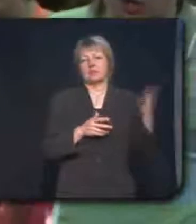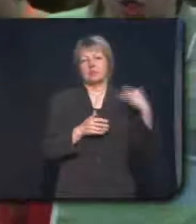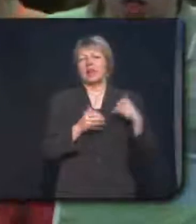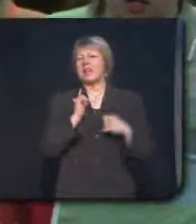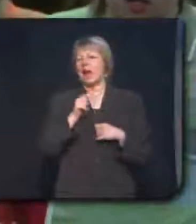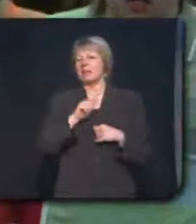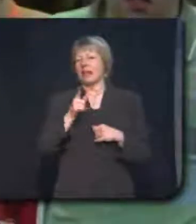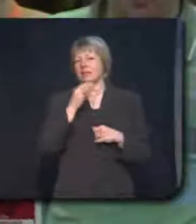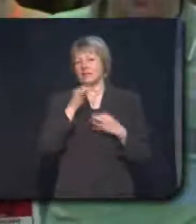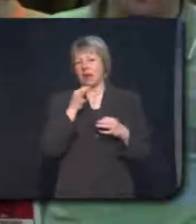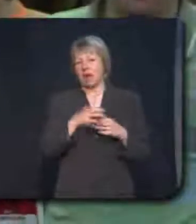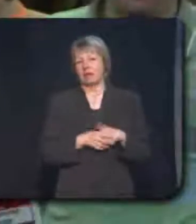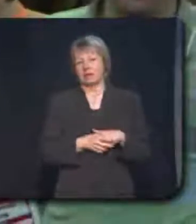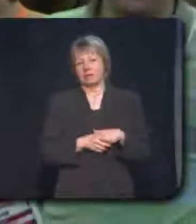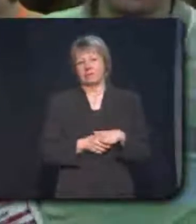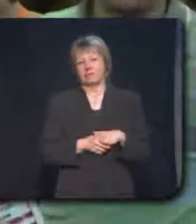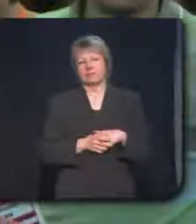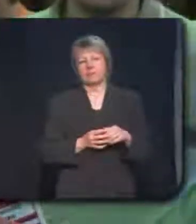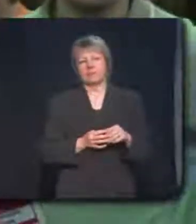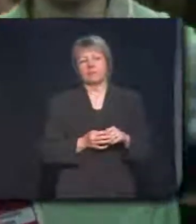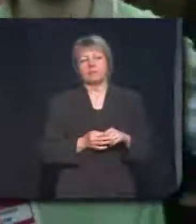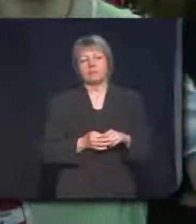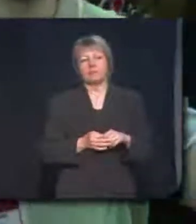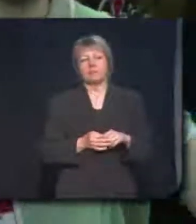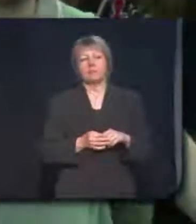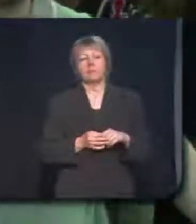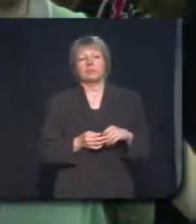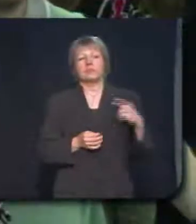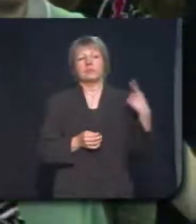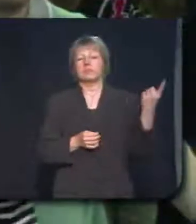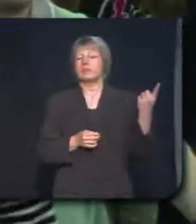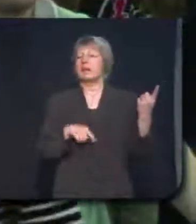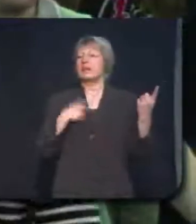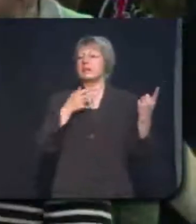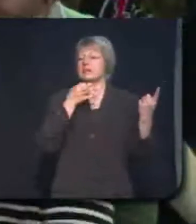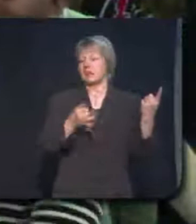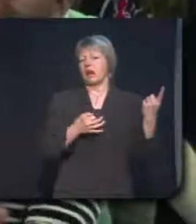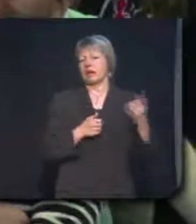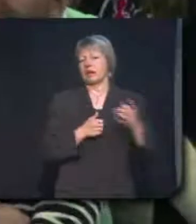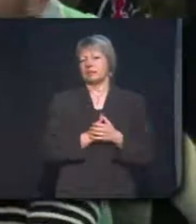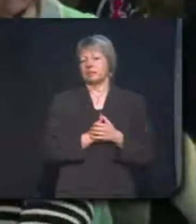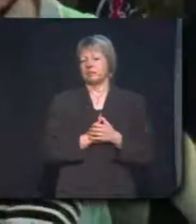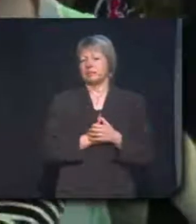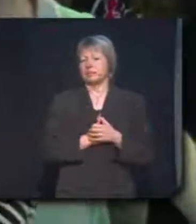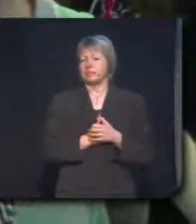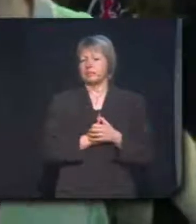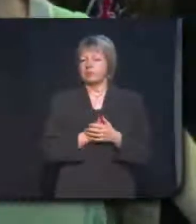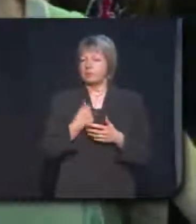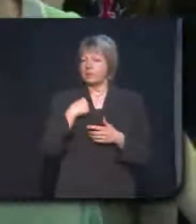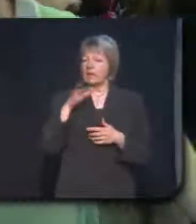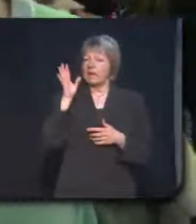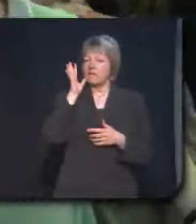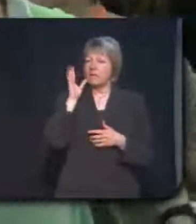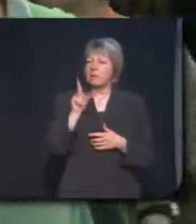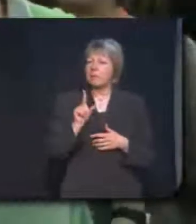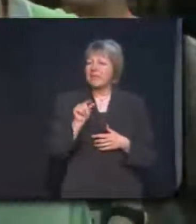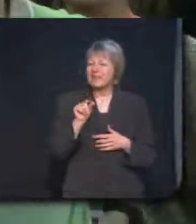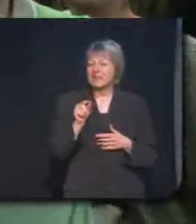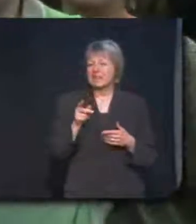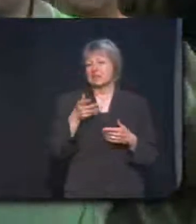danke nächste Frage bitte ich habe jetzt gehört es sollen mindestens 500 Leute